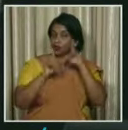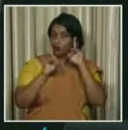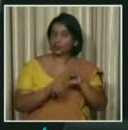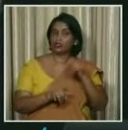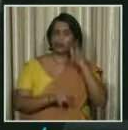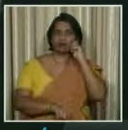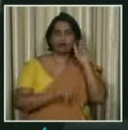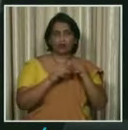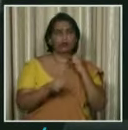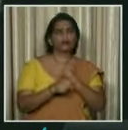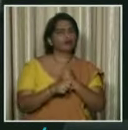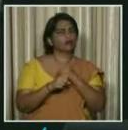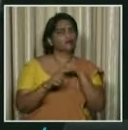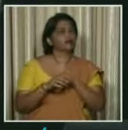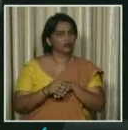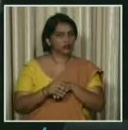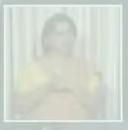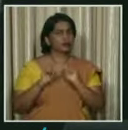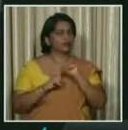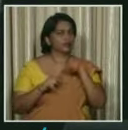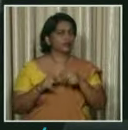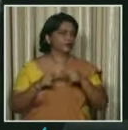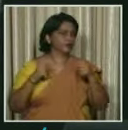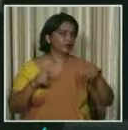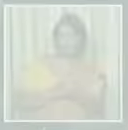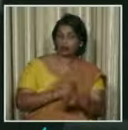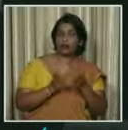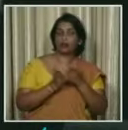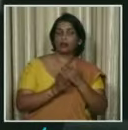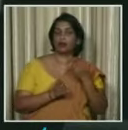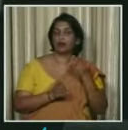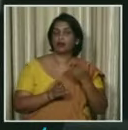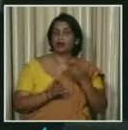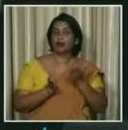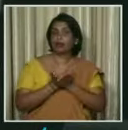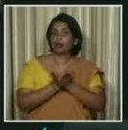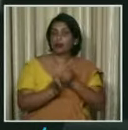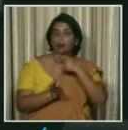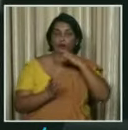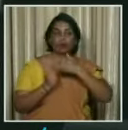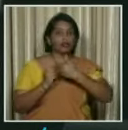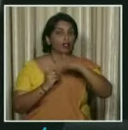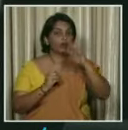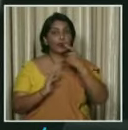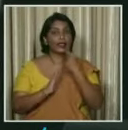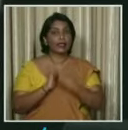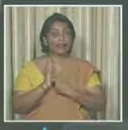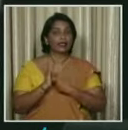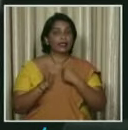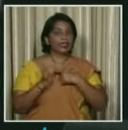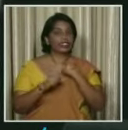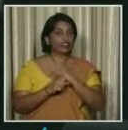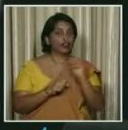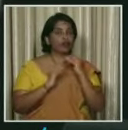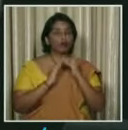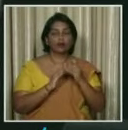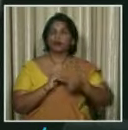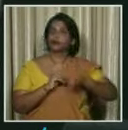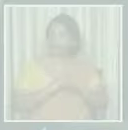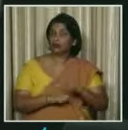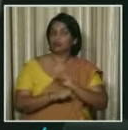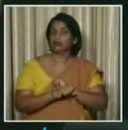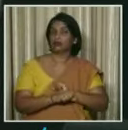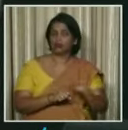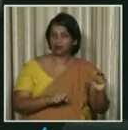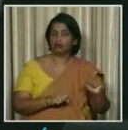උදවිය අපේ ආණ්ඩුවේ ඉදිද්දිම මේ සභාවේදී විපක්ෂ නායකතුමා අපි විවේචනය කරා. අපේ මුහුදු සීමාවෙන් ඉවත් කරන්න නීතිපති කාර්යාලයේ එකගතාවය